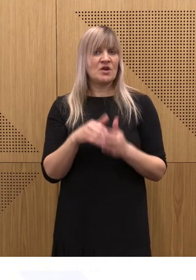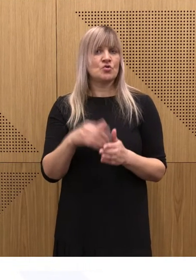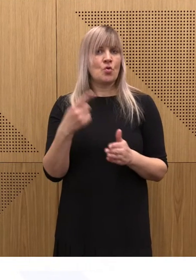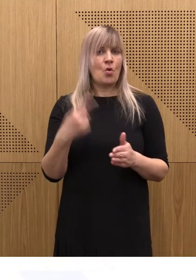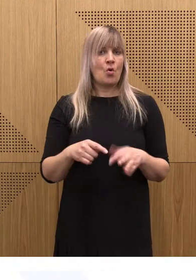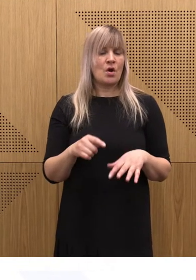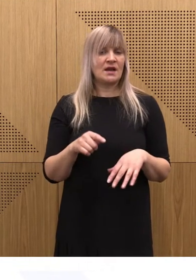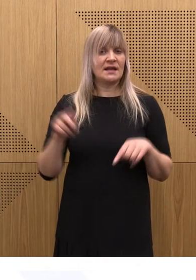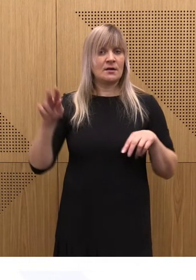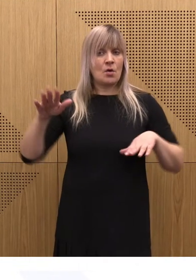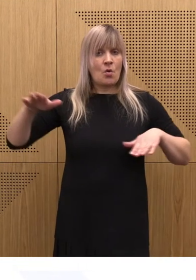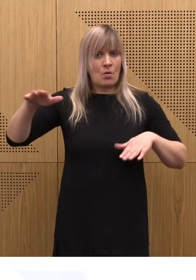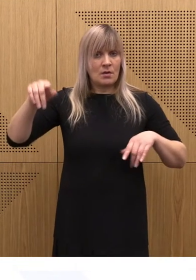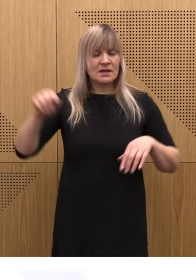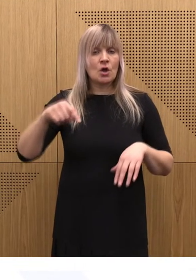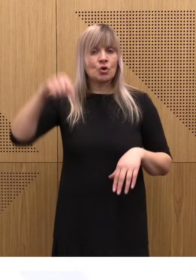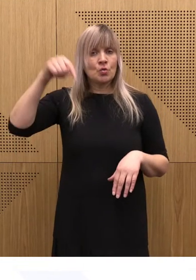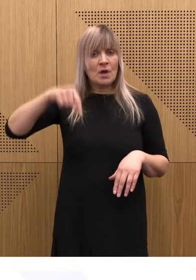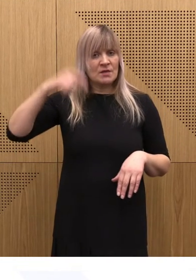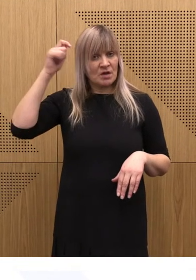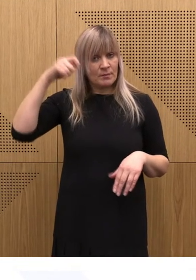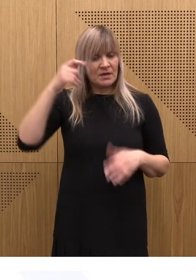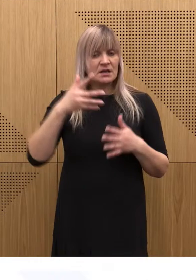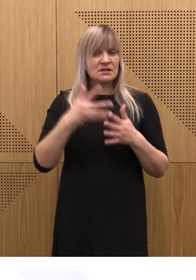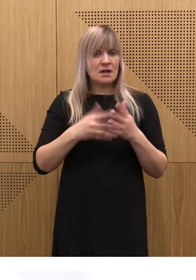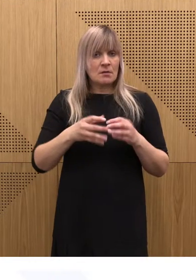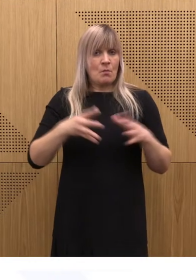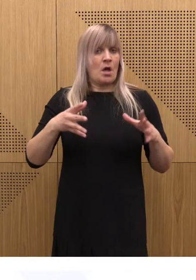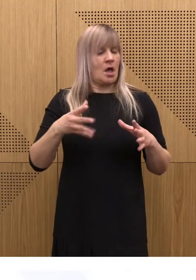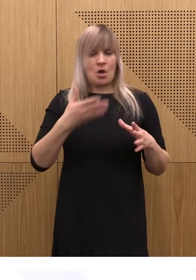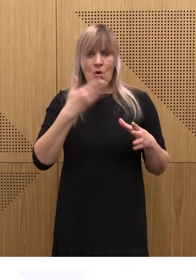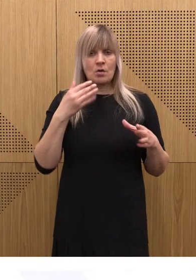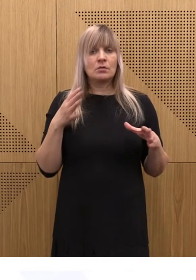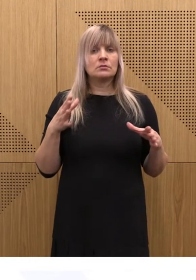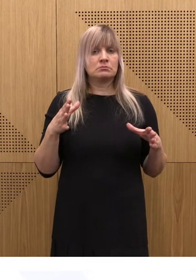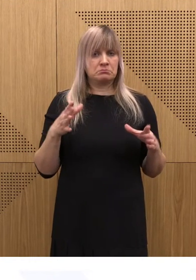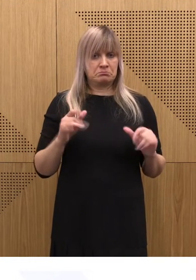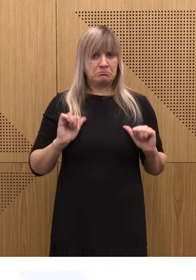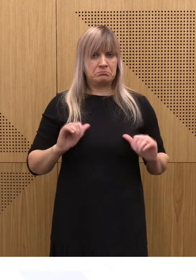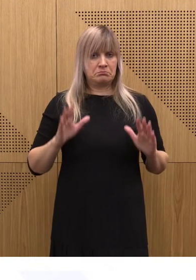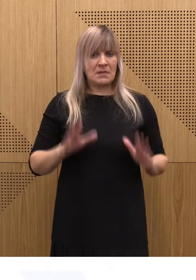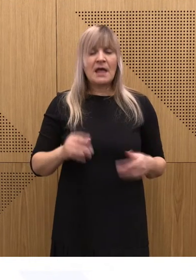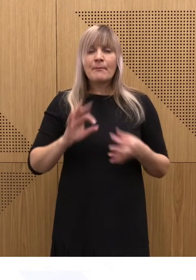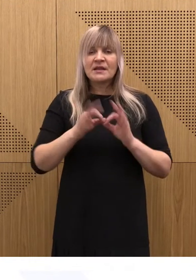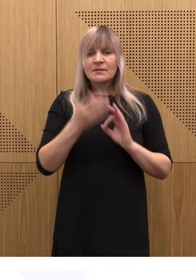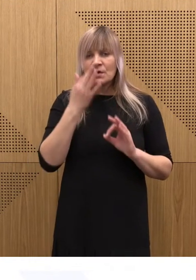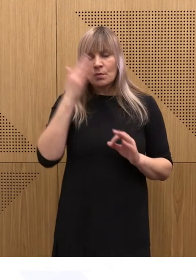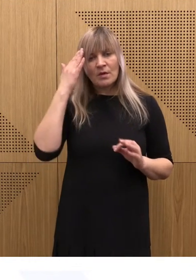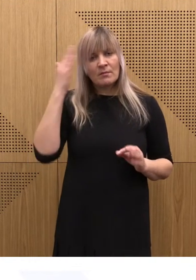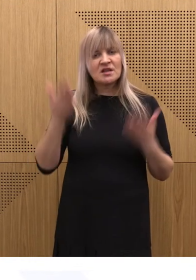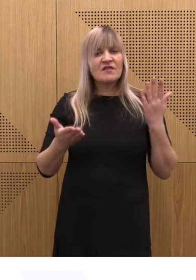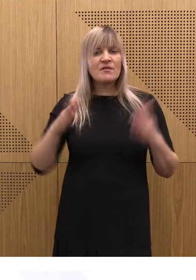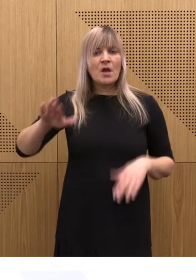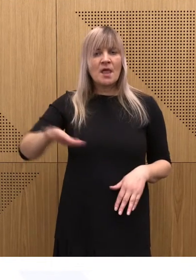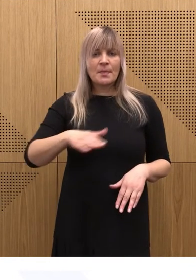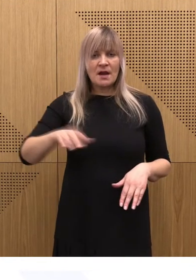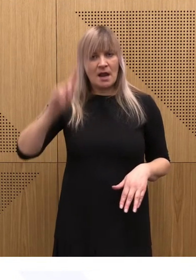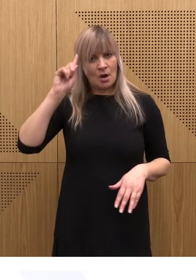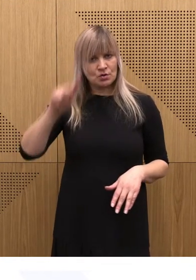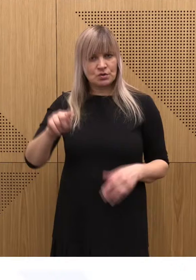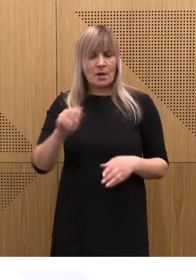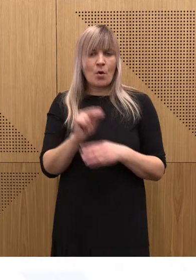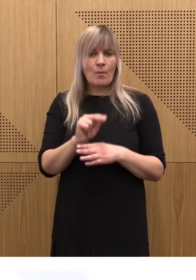nendes regioonides nagu gümnaasiumõpilaste hulgas see kasv ei olnud enam nii kiire vähemalt. Ma täpselt numbrid võib-olla oskab Tanel kui kommenteerida,